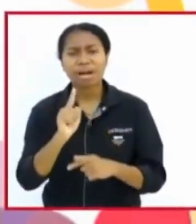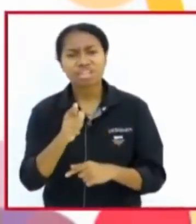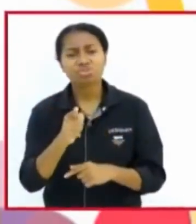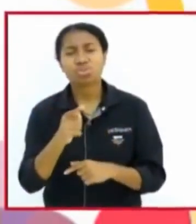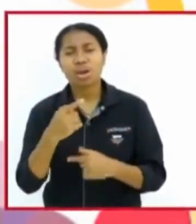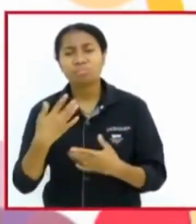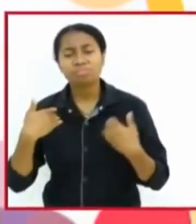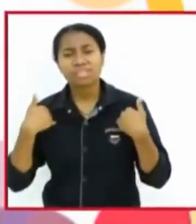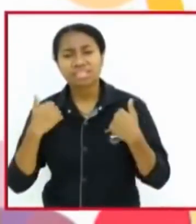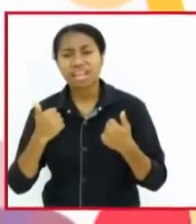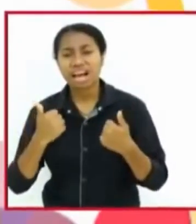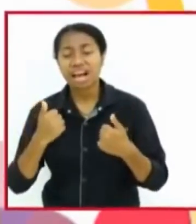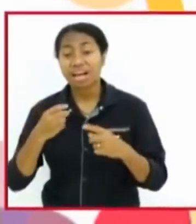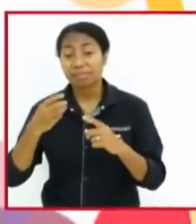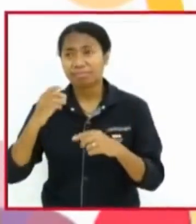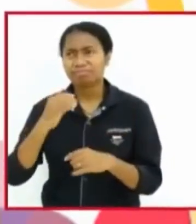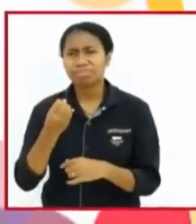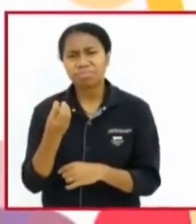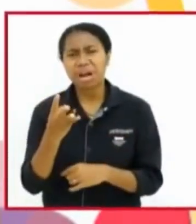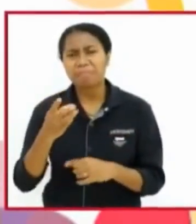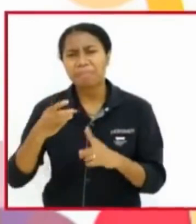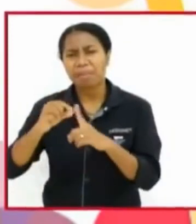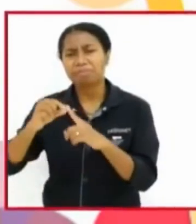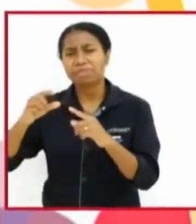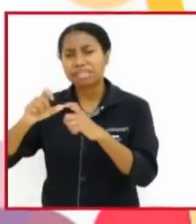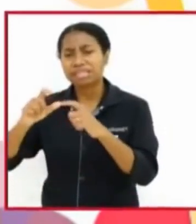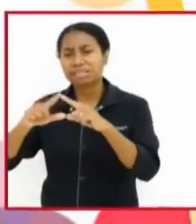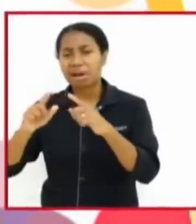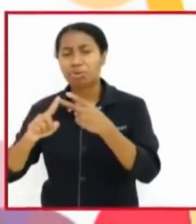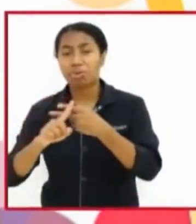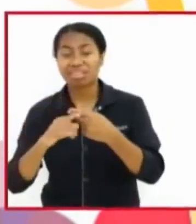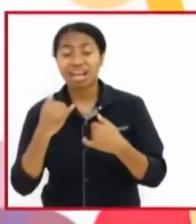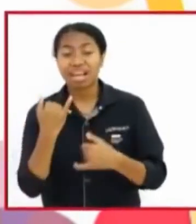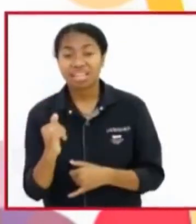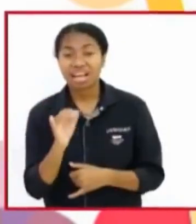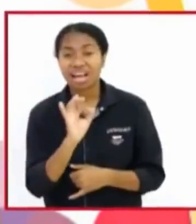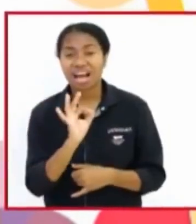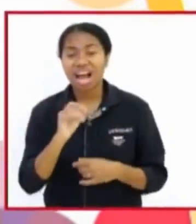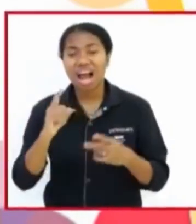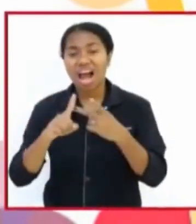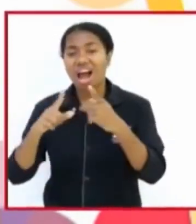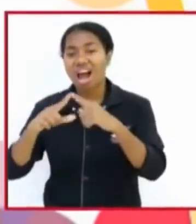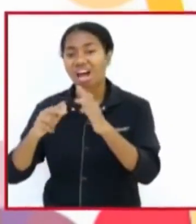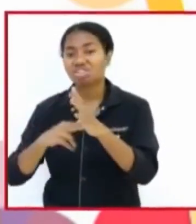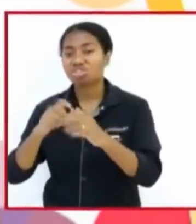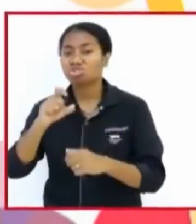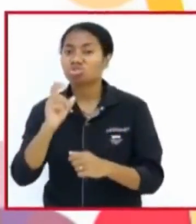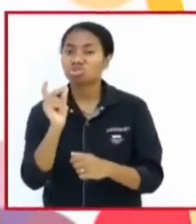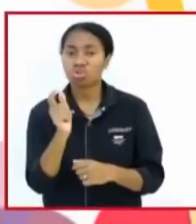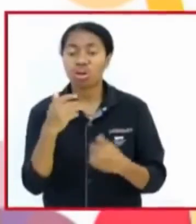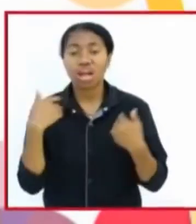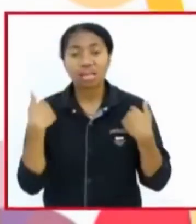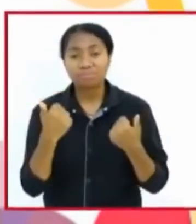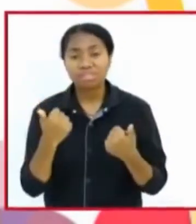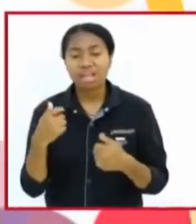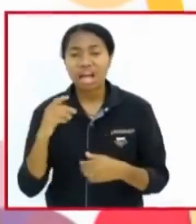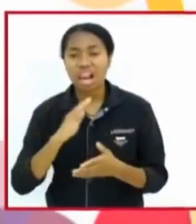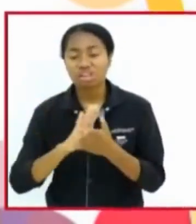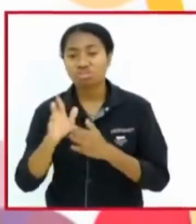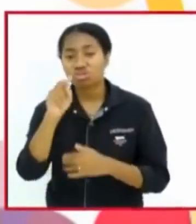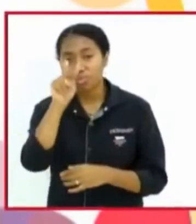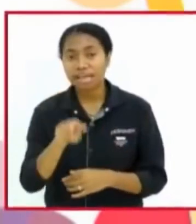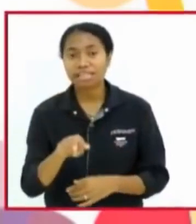terbang Arab terjebak di tempat parkir mereka sendiri karena pesawat-pesawat itu diparkir berdempetan ujung sayap satu pesawat